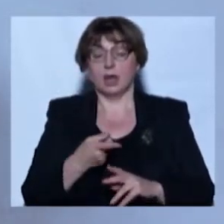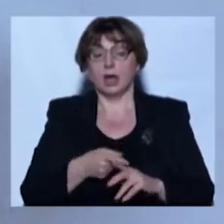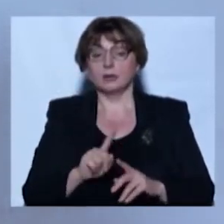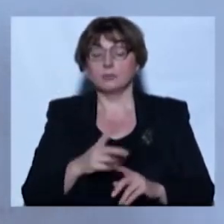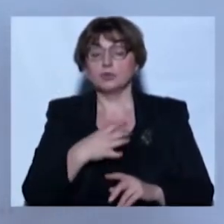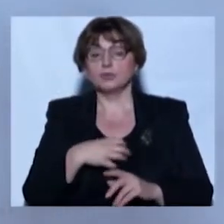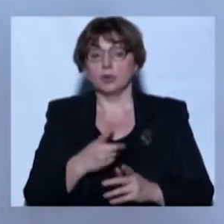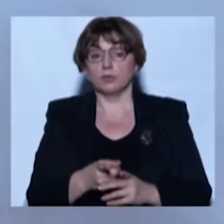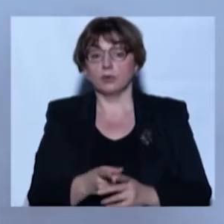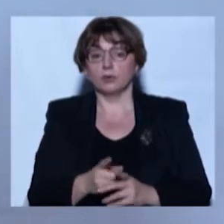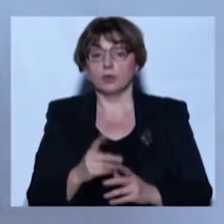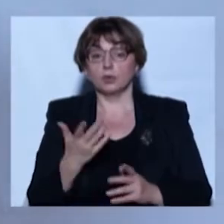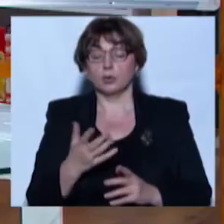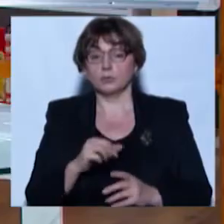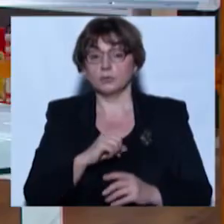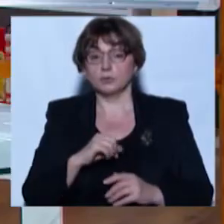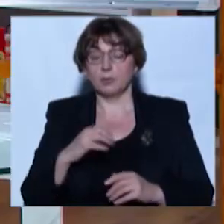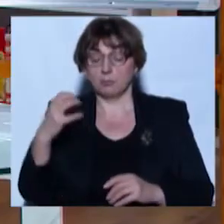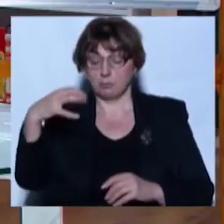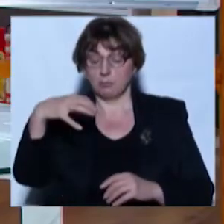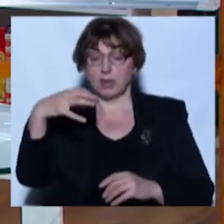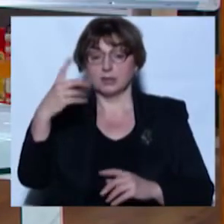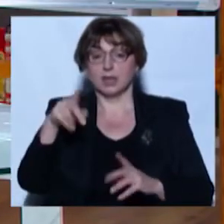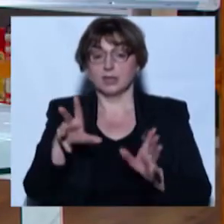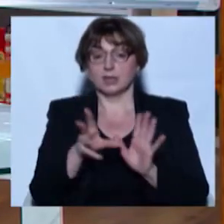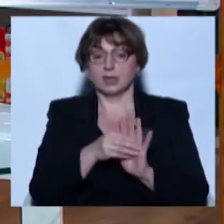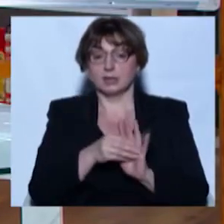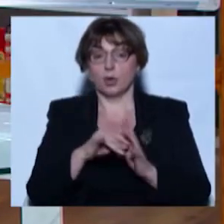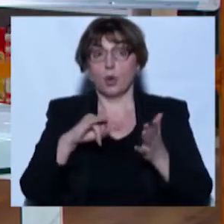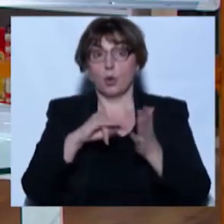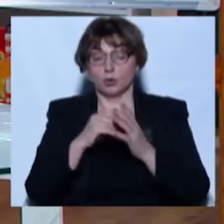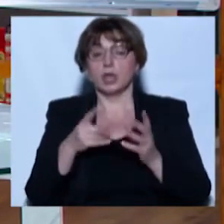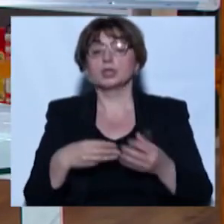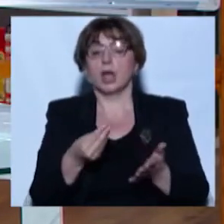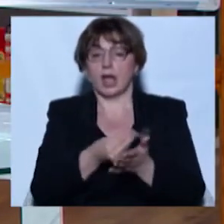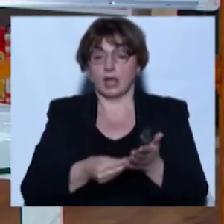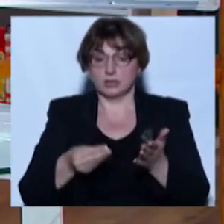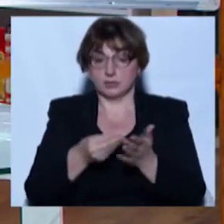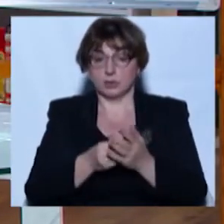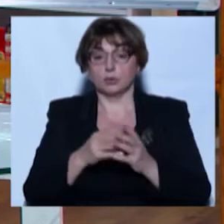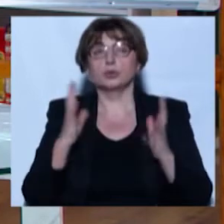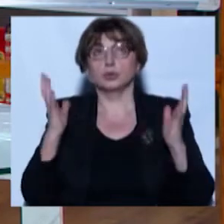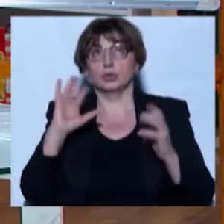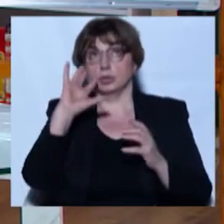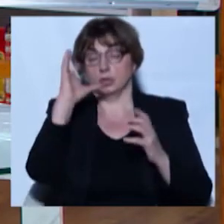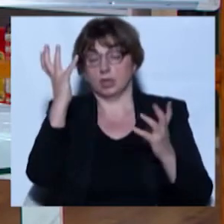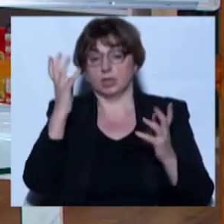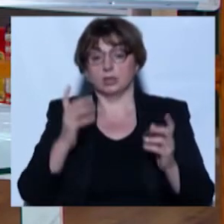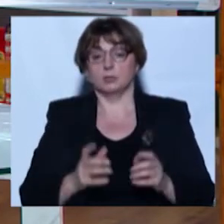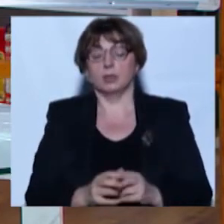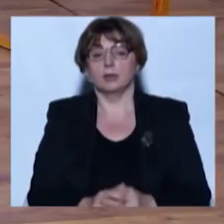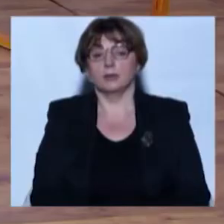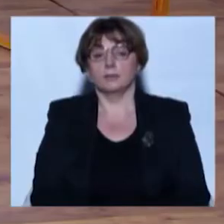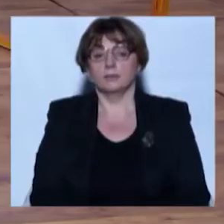եմ նիշնելովանի է, ռոմ մագիտի սանատ տաներթատ, ոտախշի կոնդետ սահերթո գանատեպած։ Մոտի